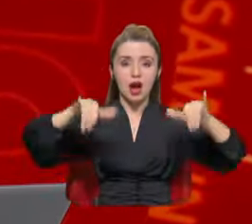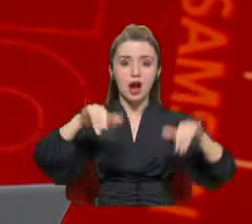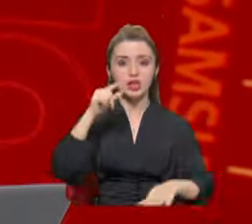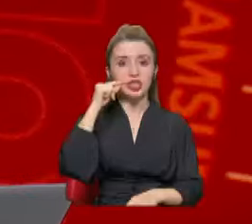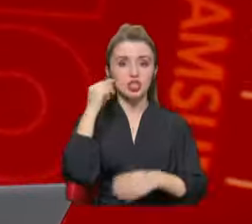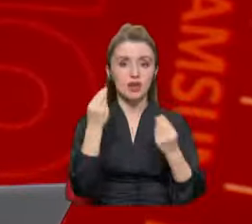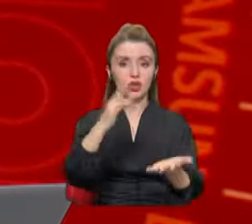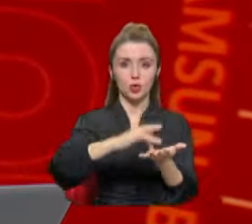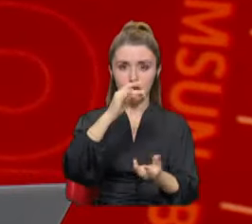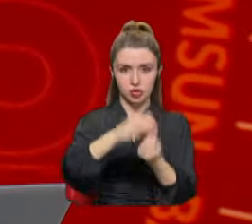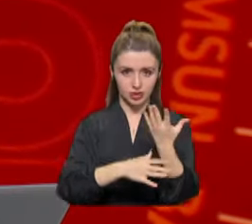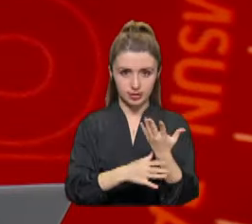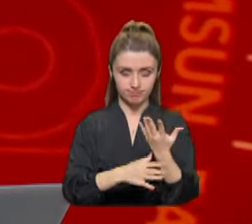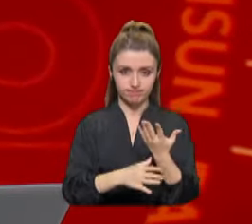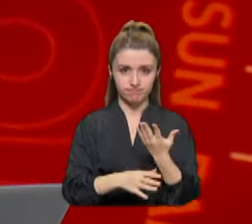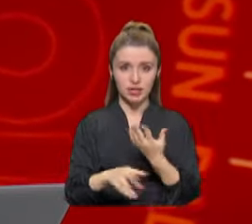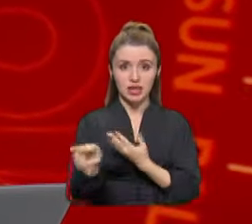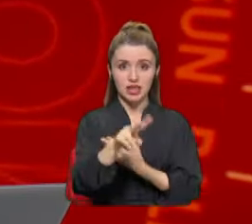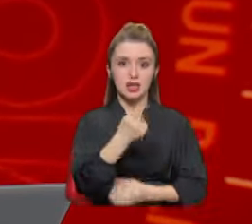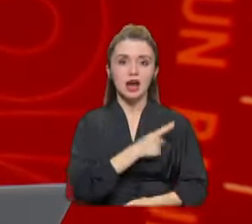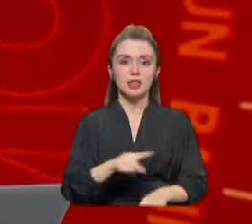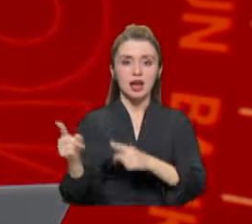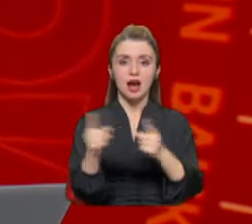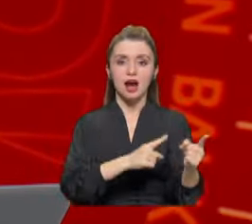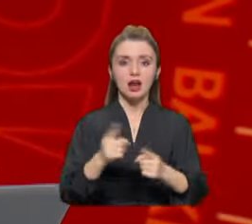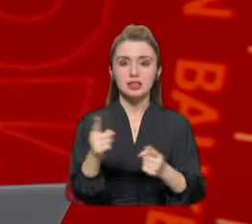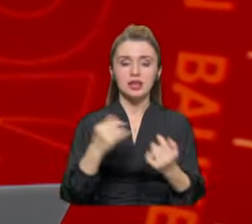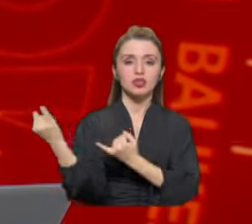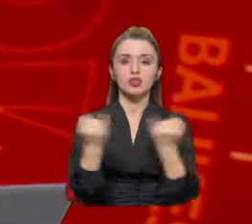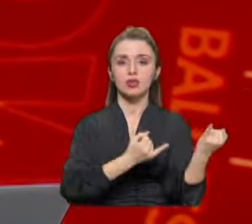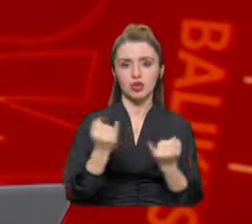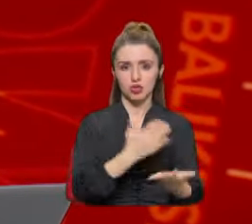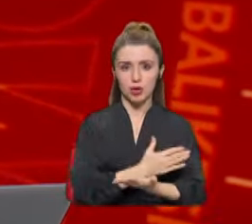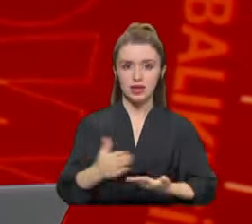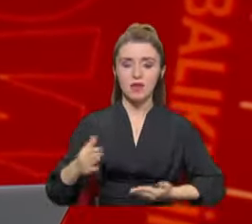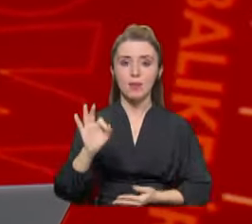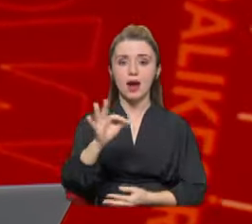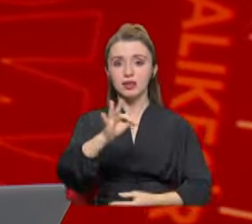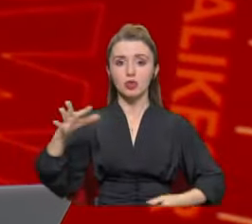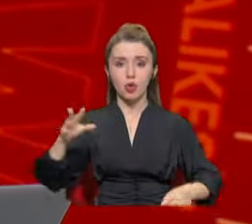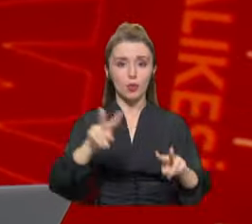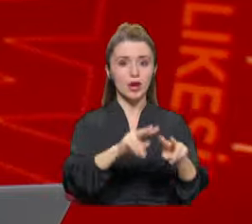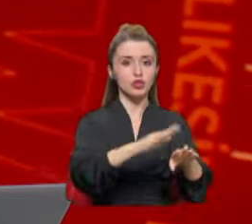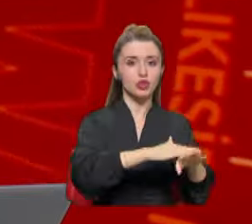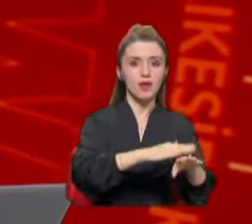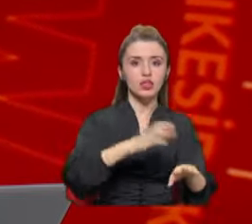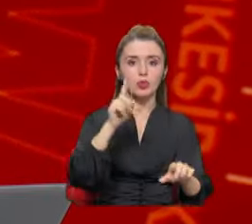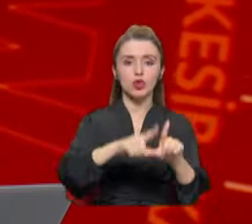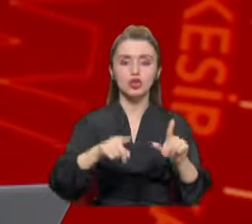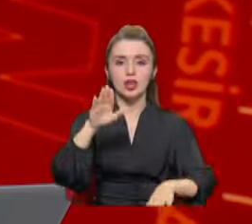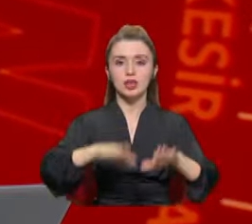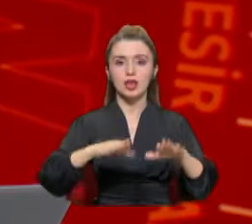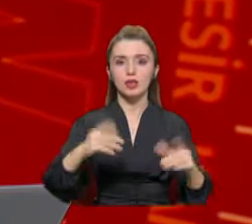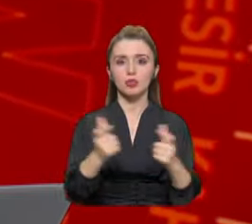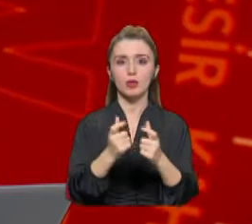kişiye verildiği ortaya çıktı. İki aday arasındaki söz düellosu sürerken Altınok Yavaş'ı proje tanıtım